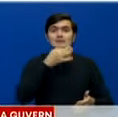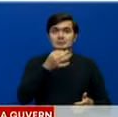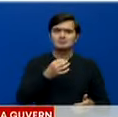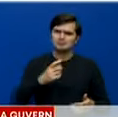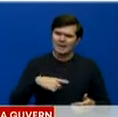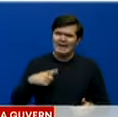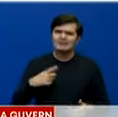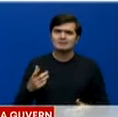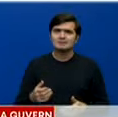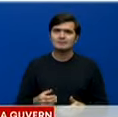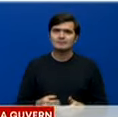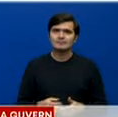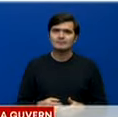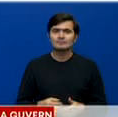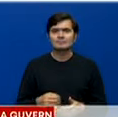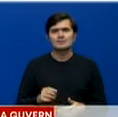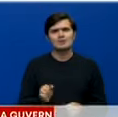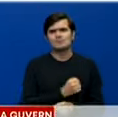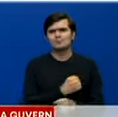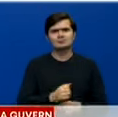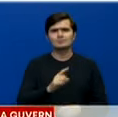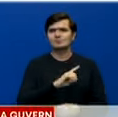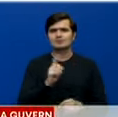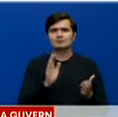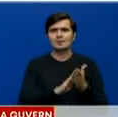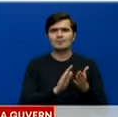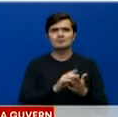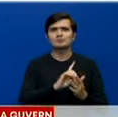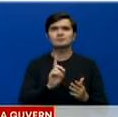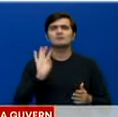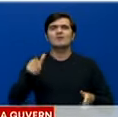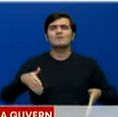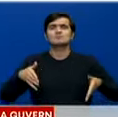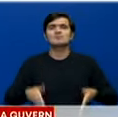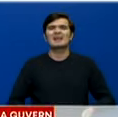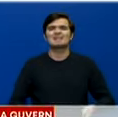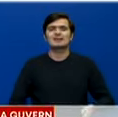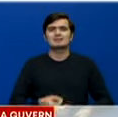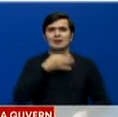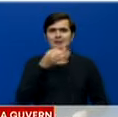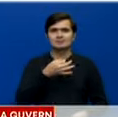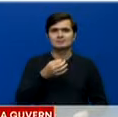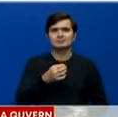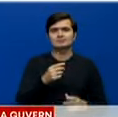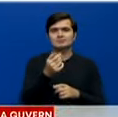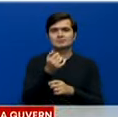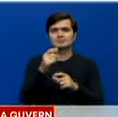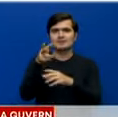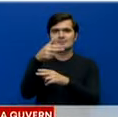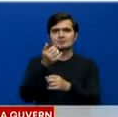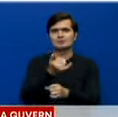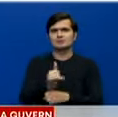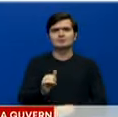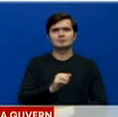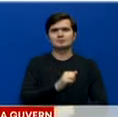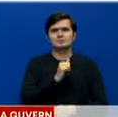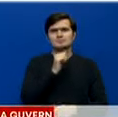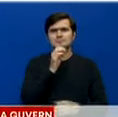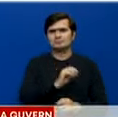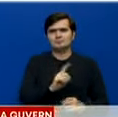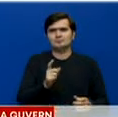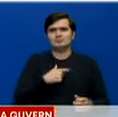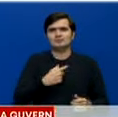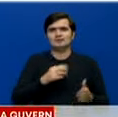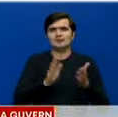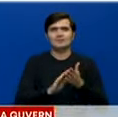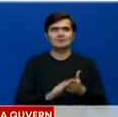există. În niciun caz nu putea să aplaude că n-a fost prezent la acel discurs. Imaginile sunt greșite. N-a fost la acel discurs. Nu a aplaudat în niciun caz. Vă rog,